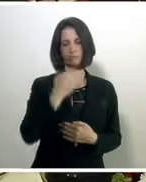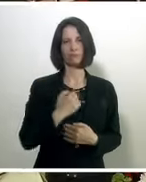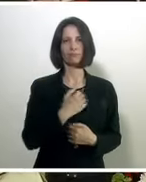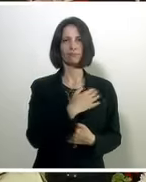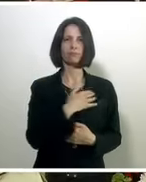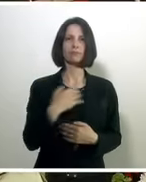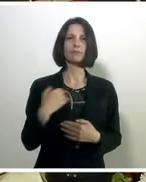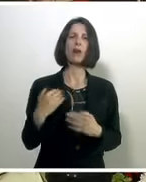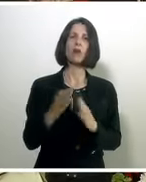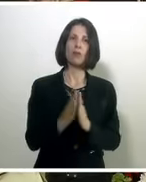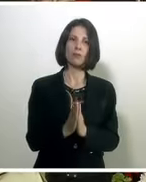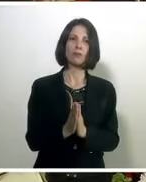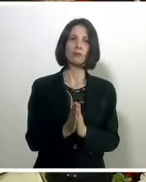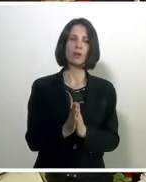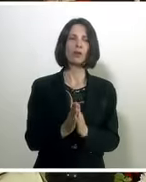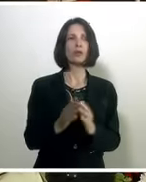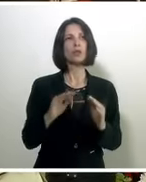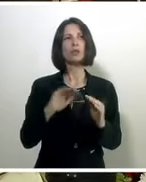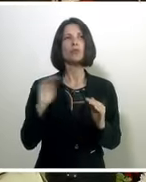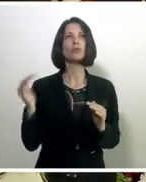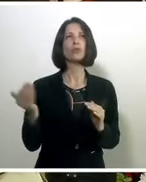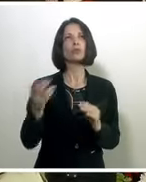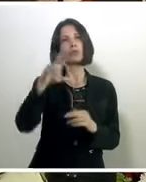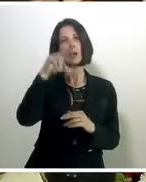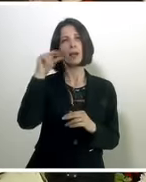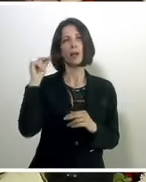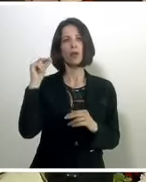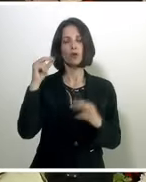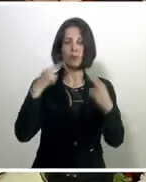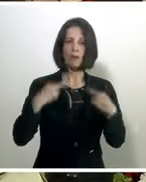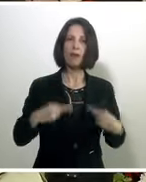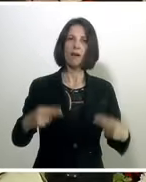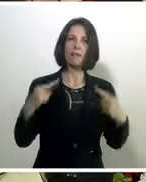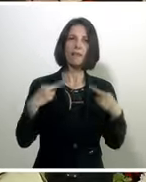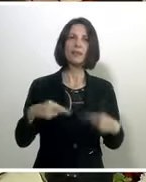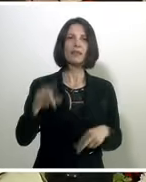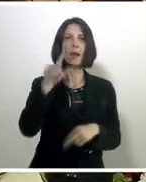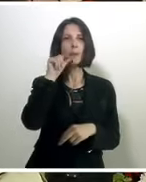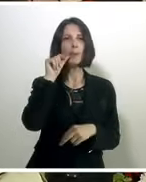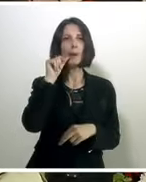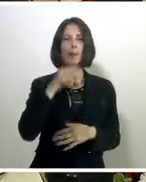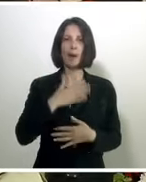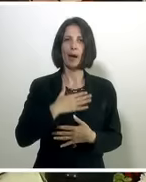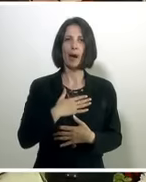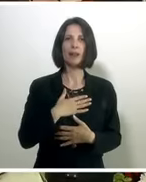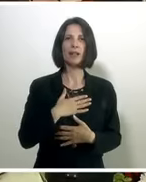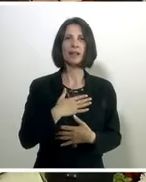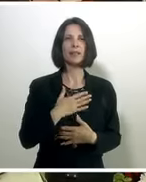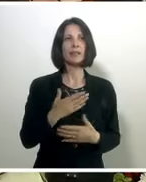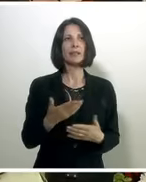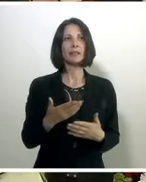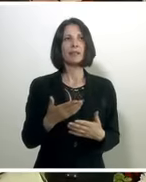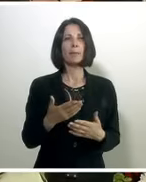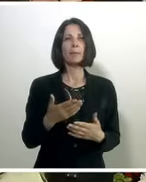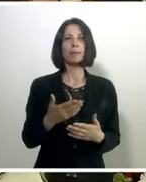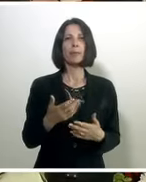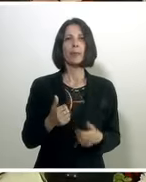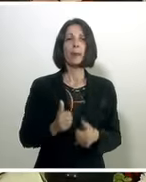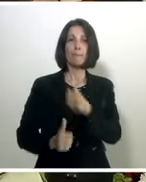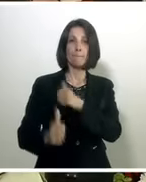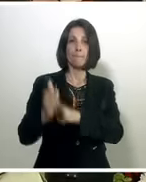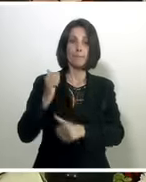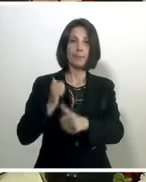riconoscimento che la vita di papà era stata messa prima ancora